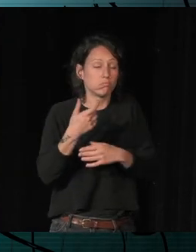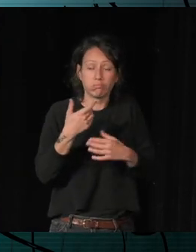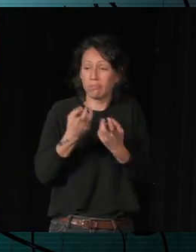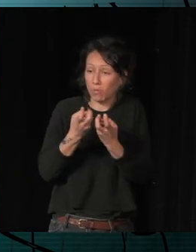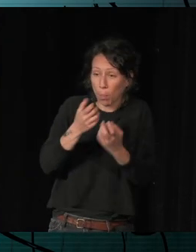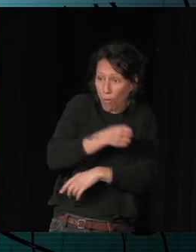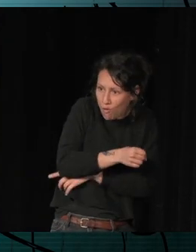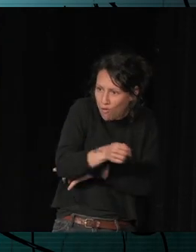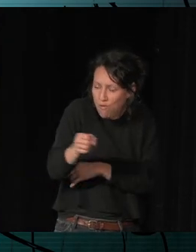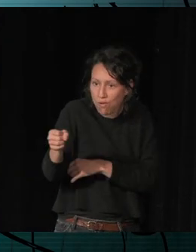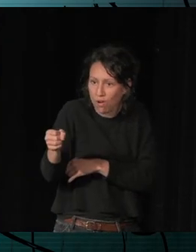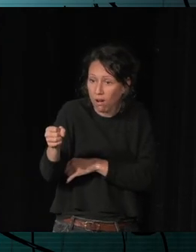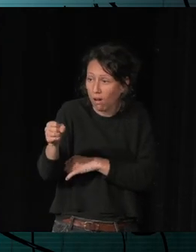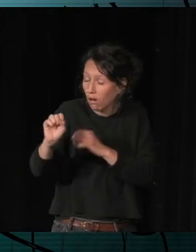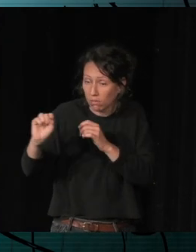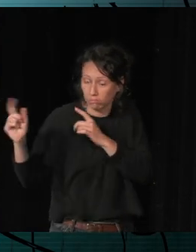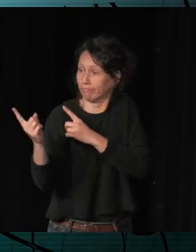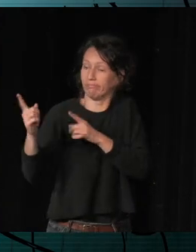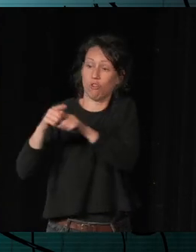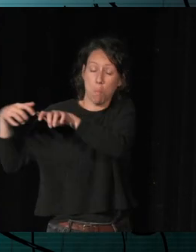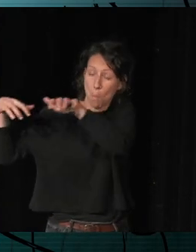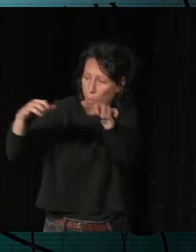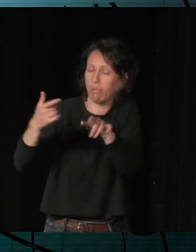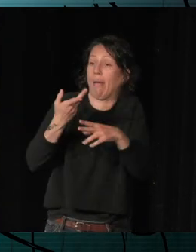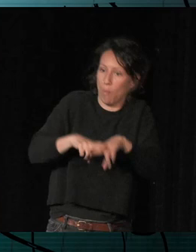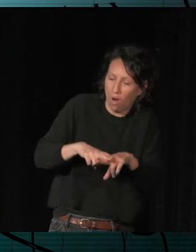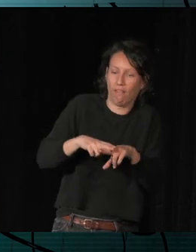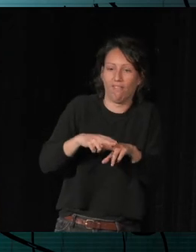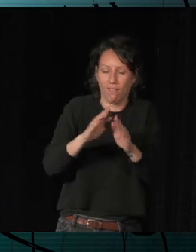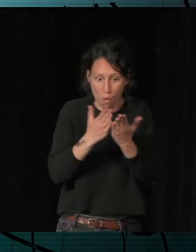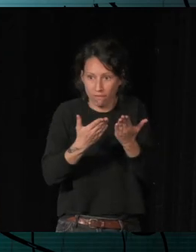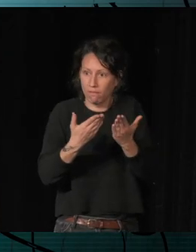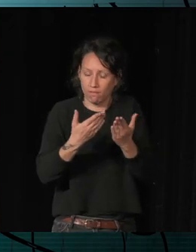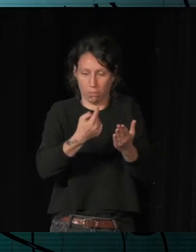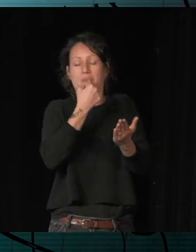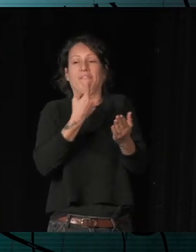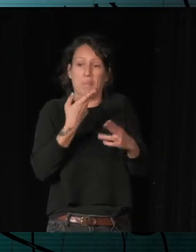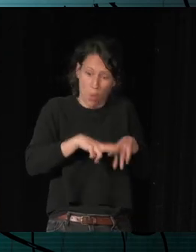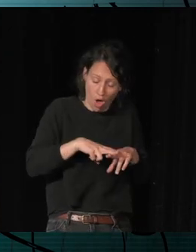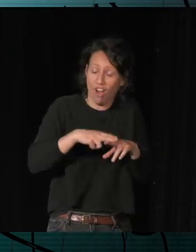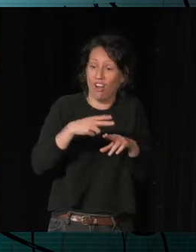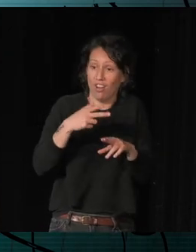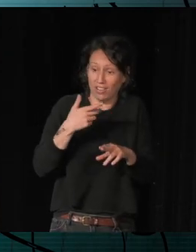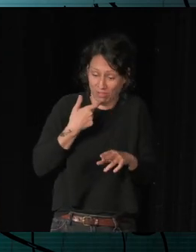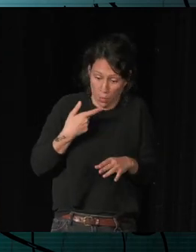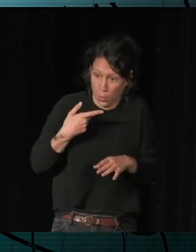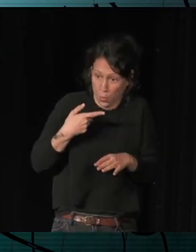joueur il va marcher ouvrir une porte ou ouvrir un livre ce qu'on est obligé de faire dans le jeu tout le temps et ben là au début une fois une seule